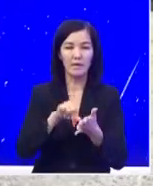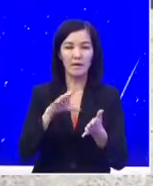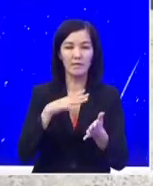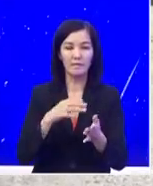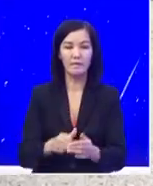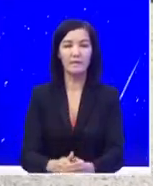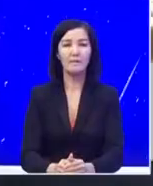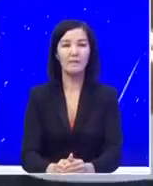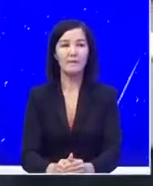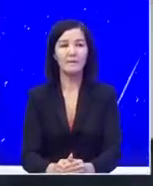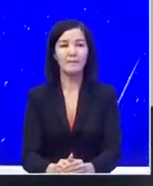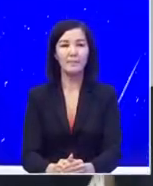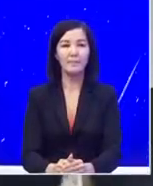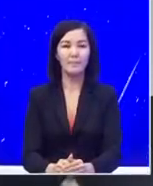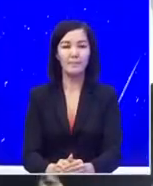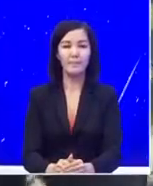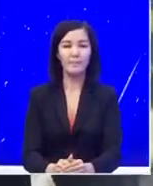жұмылдырылды.